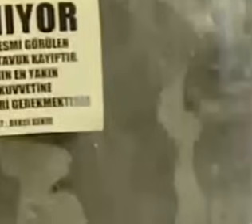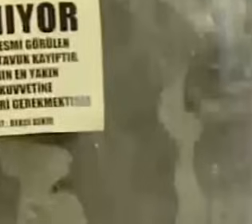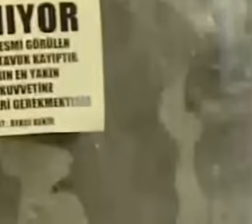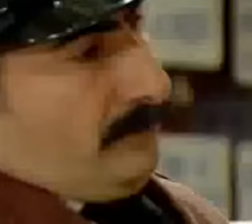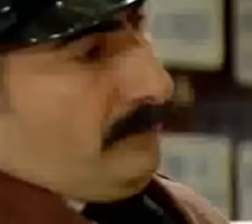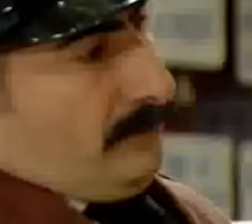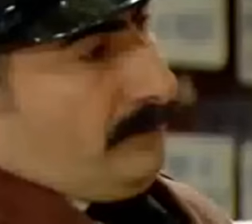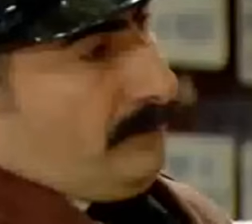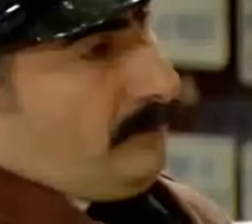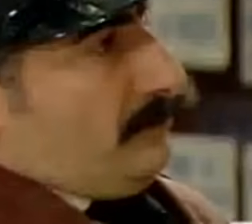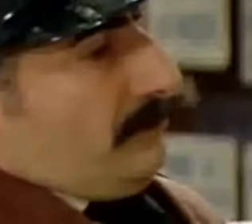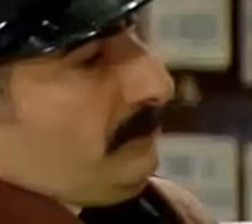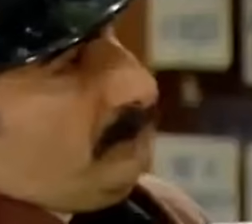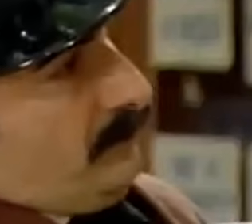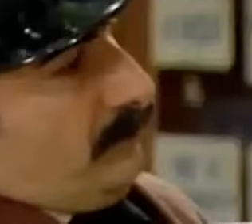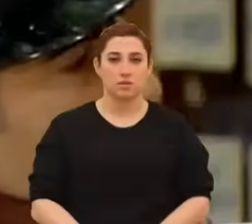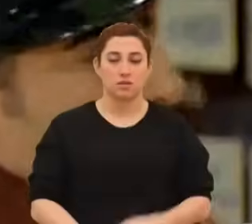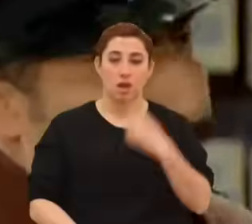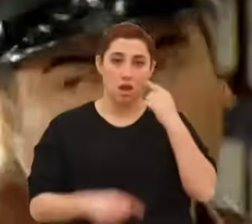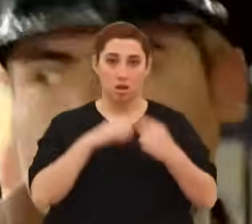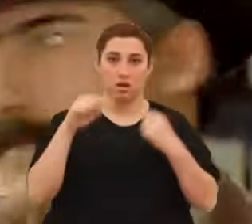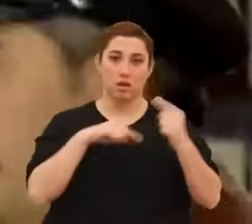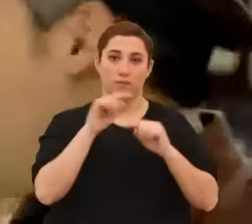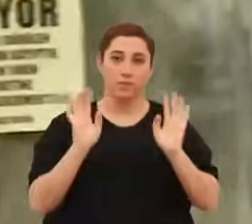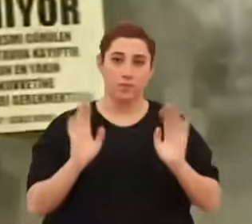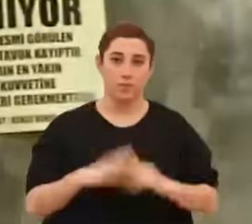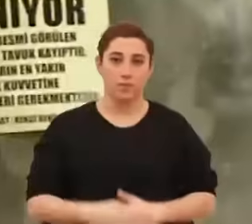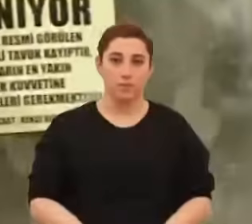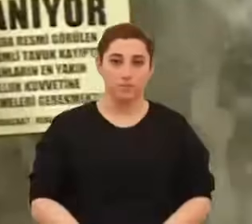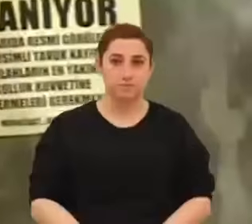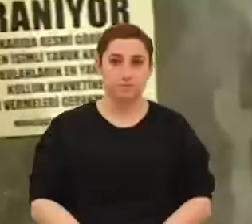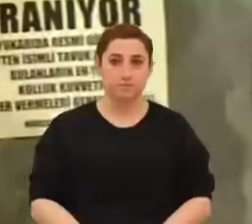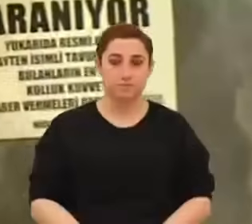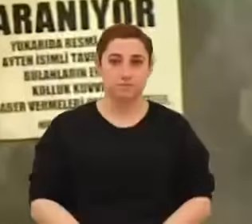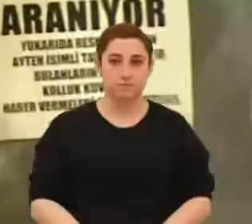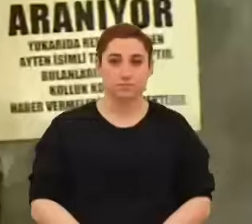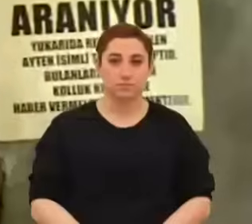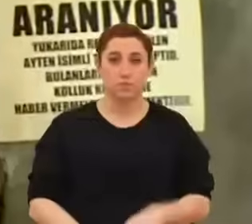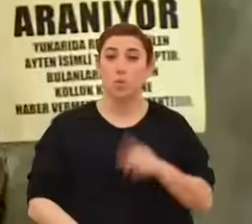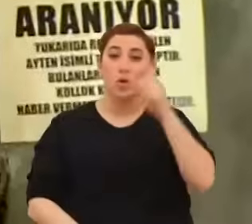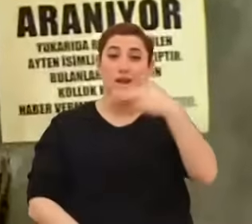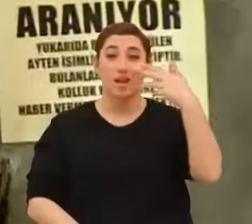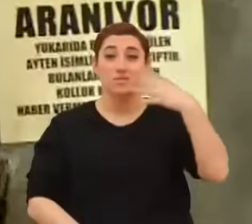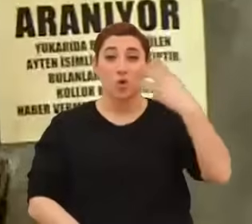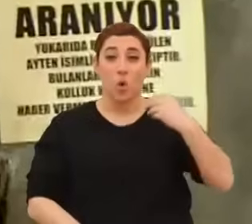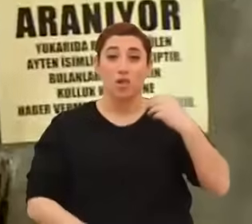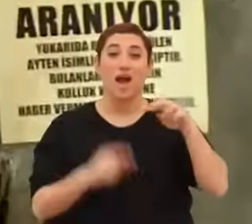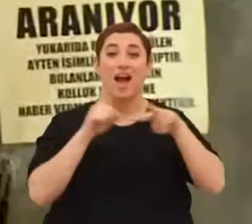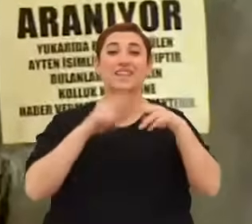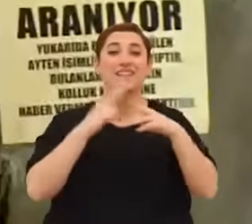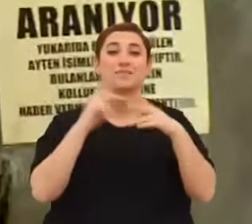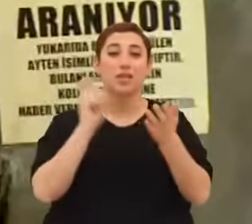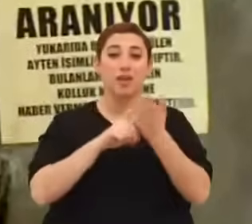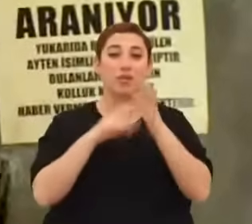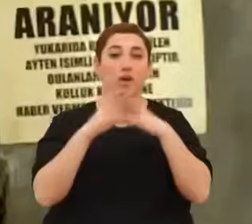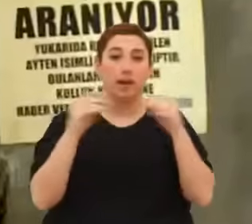vermeleri gerekiyormuş. Aranıyor. Bekir ona dönünce Rıza kolunu omzuna attı. Yukarıda resmi görülen Ayten isimli